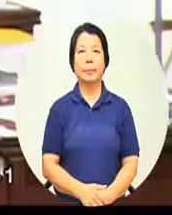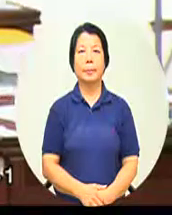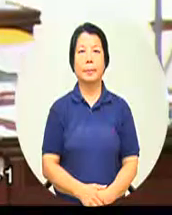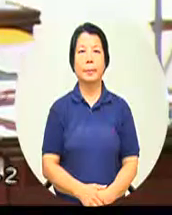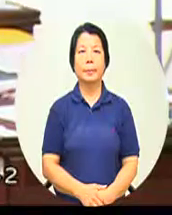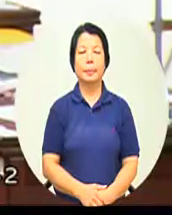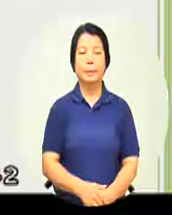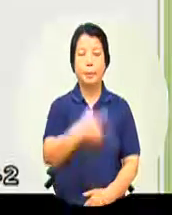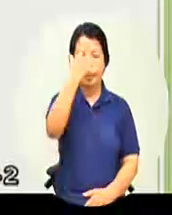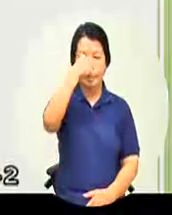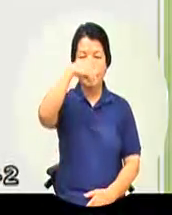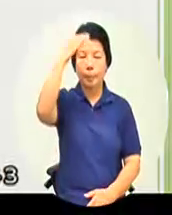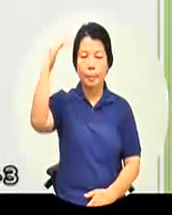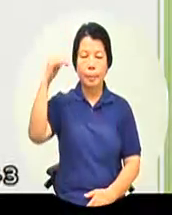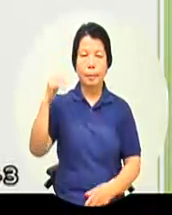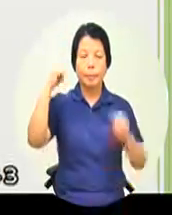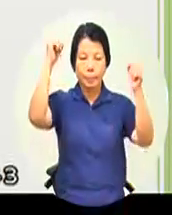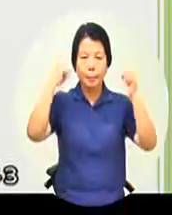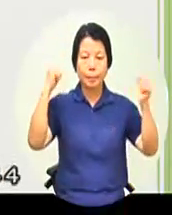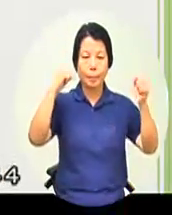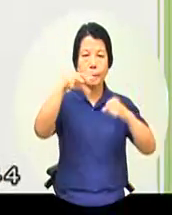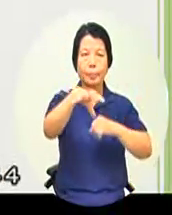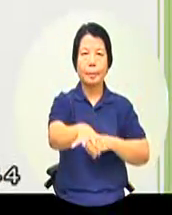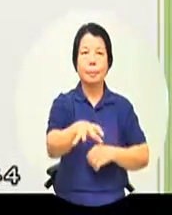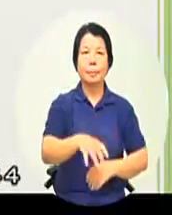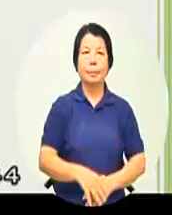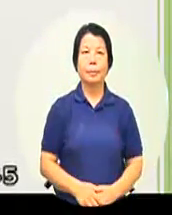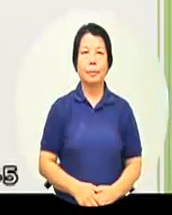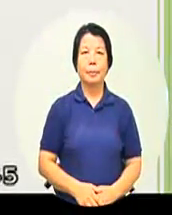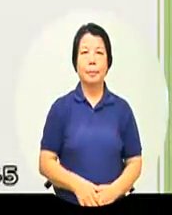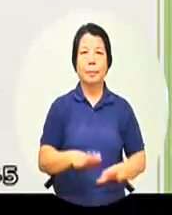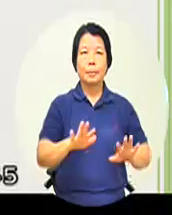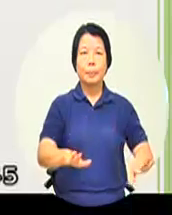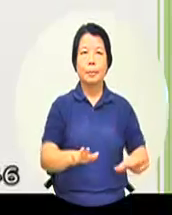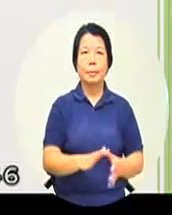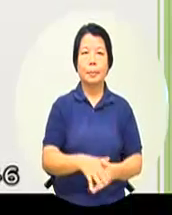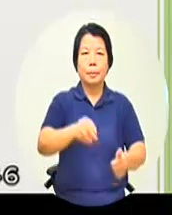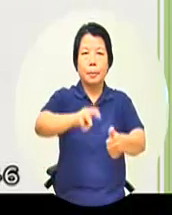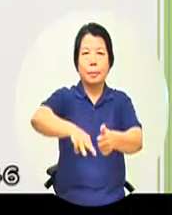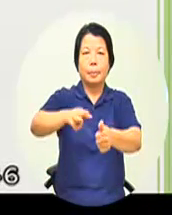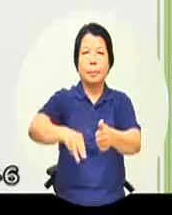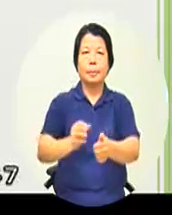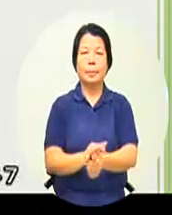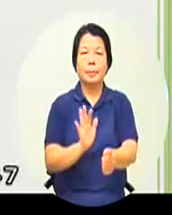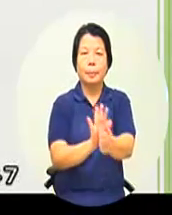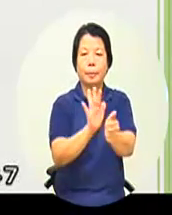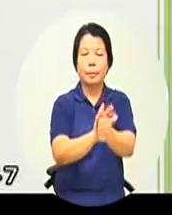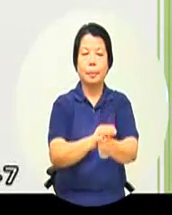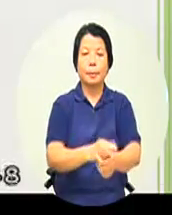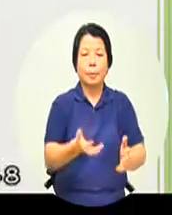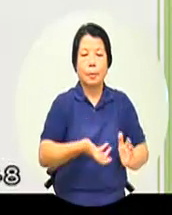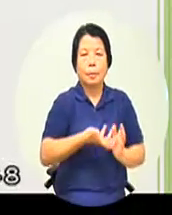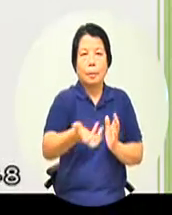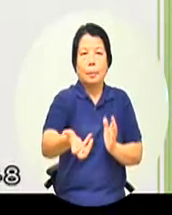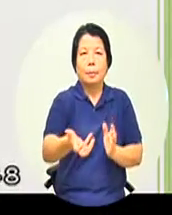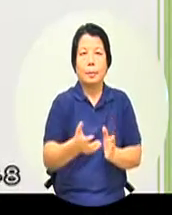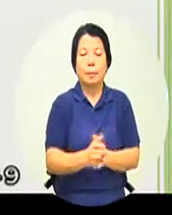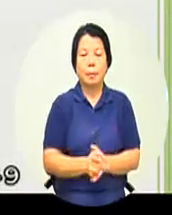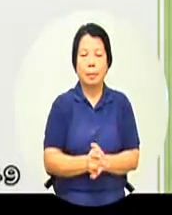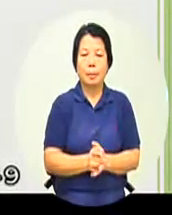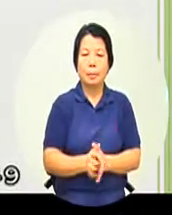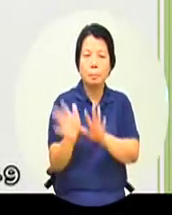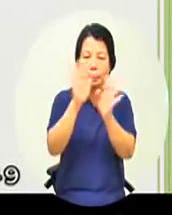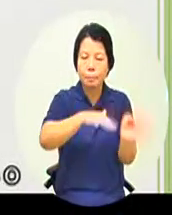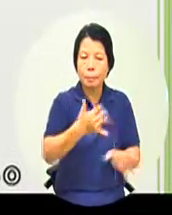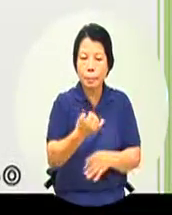啊，这个红山体育场啦，已经精彩处对不对哈？啊，目前的这个单位训练站辅导对不对？辅导班圈的情形如何？哦，这点我